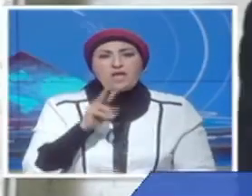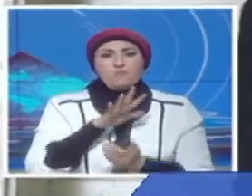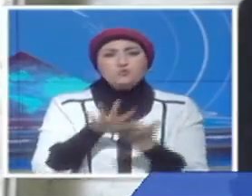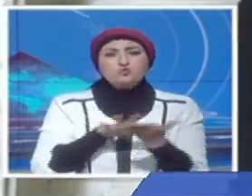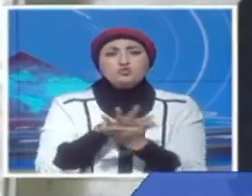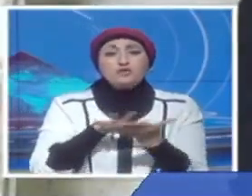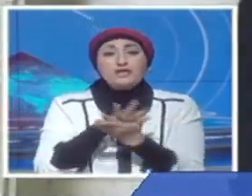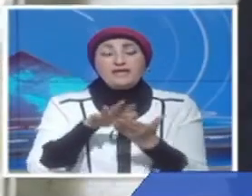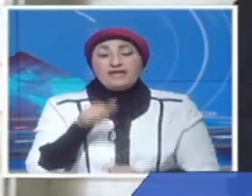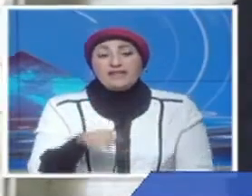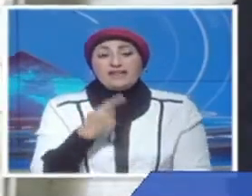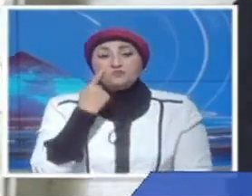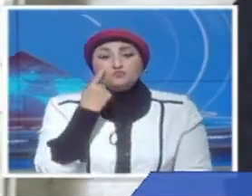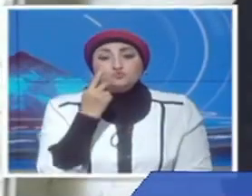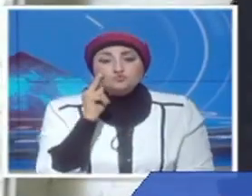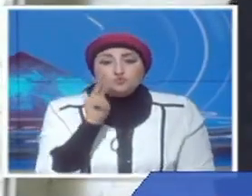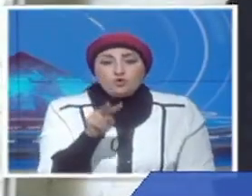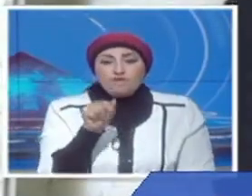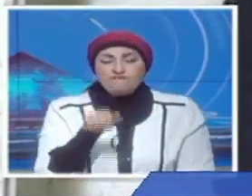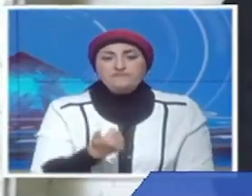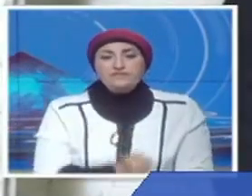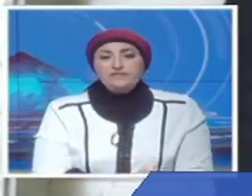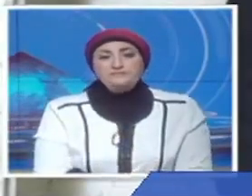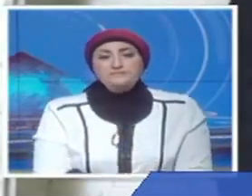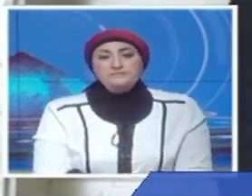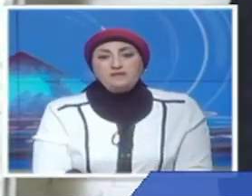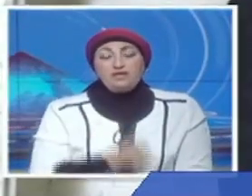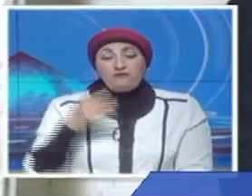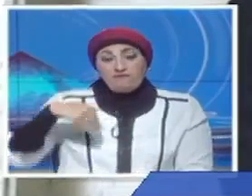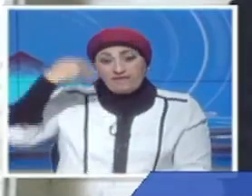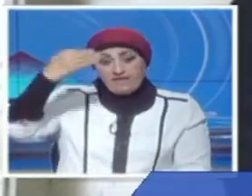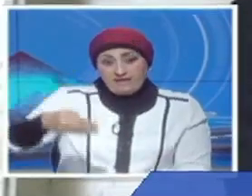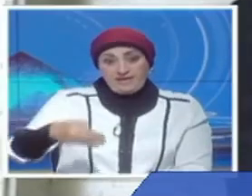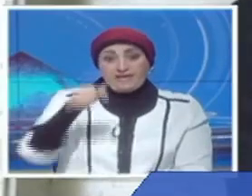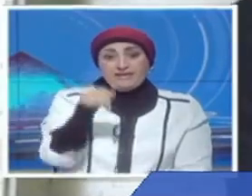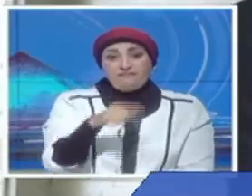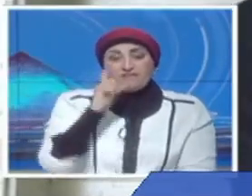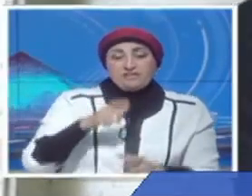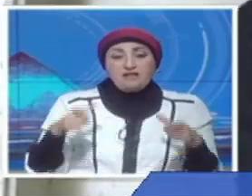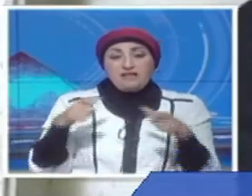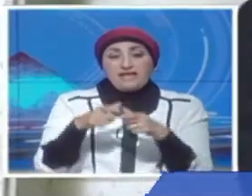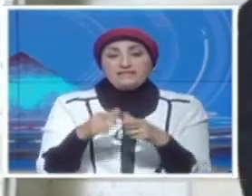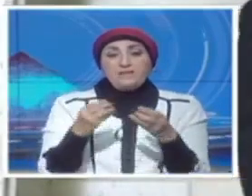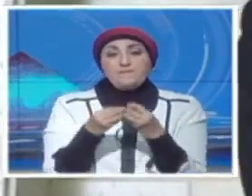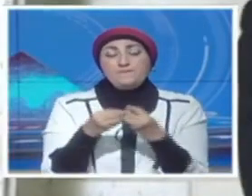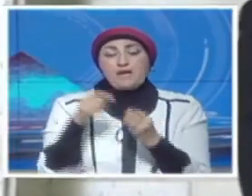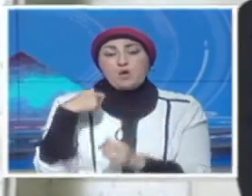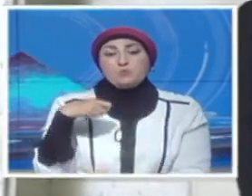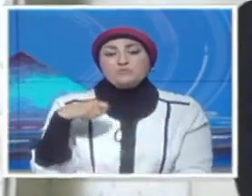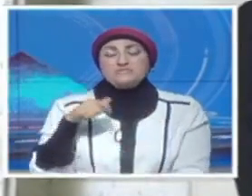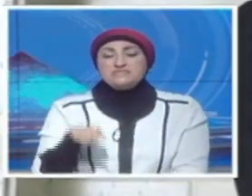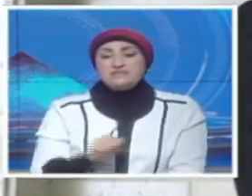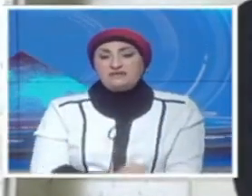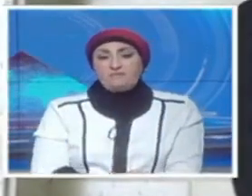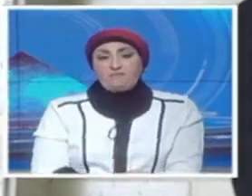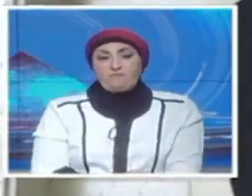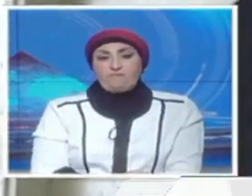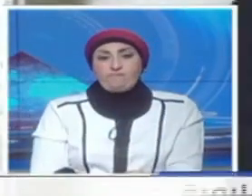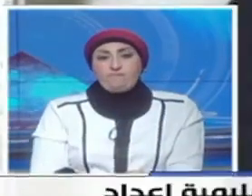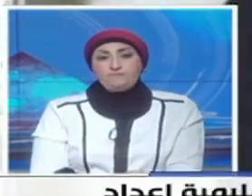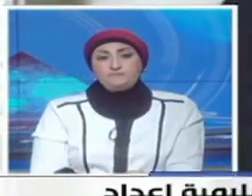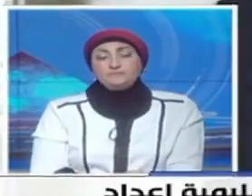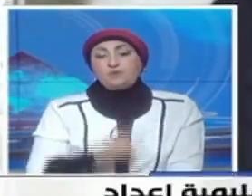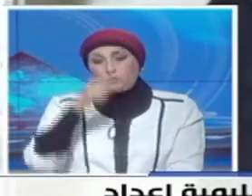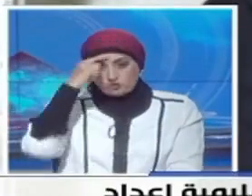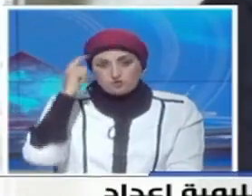المشكلات، ابتدينا نحط ايدينا على هذه المشكلات، وفي الفترة الجاية يمكن النهاردة الاجتماع مع الوزير معنا خاص بهذا الموضوع،